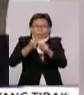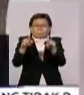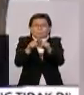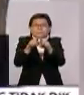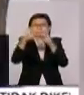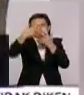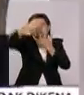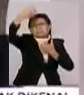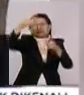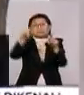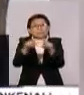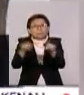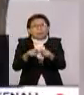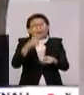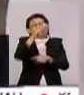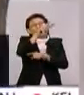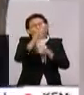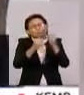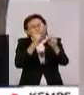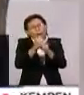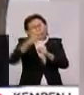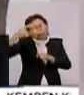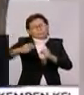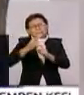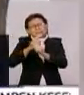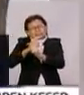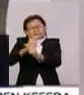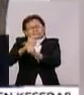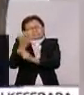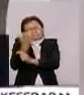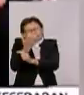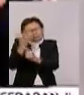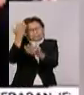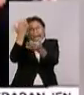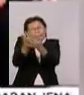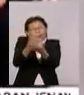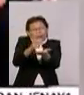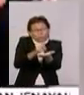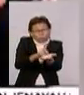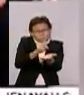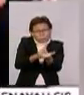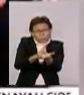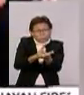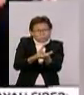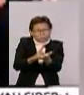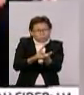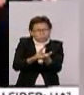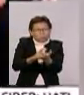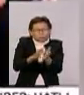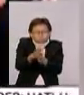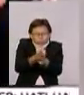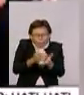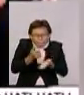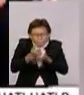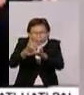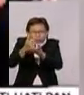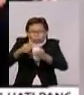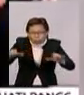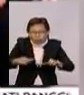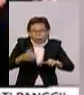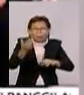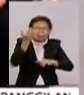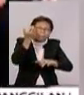seperti singa. Selama 20 tahun, dia perlu menahan kesakitan sehinggalah Dr. Sunil Richardson berusaha membantunya dengan